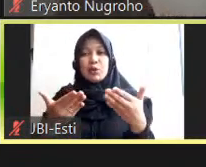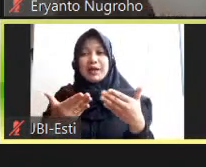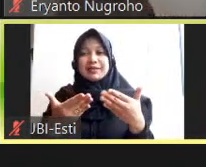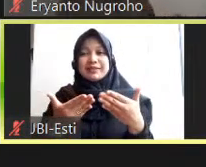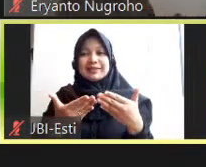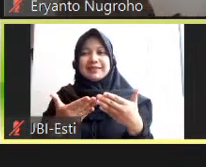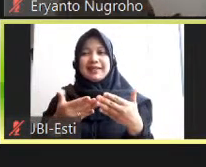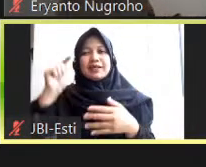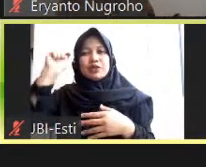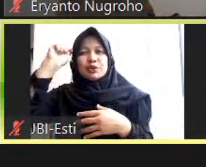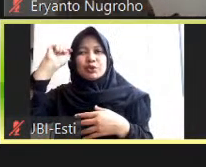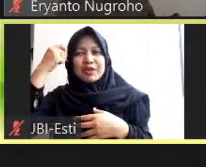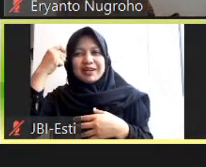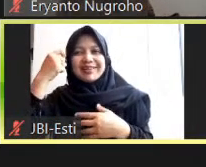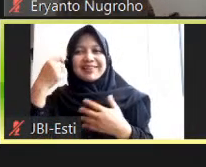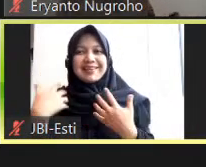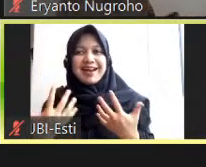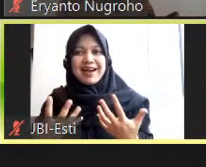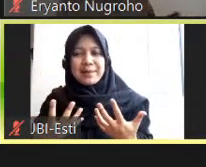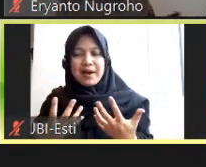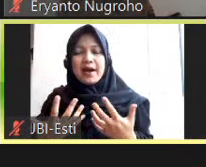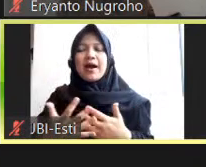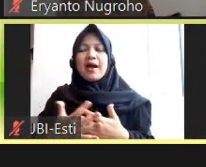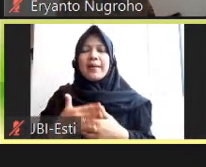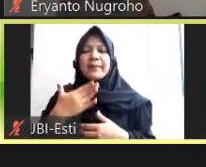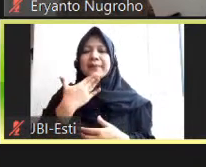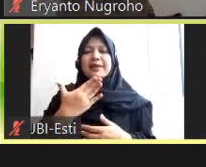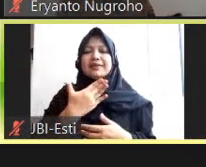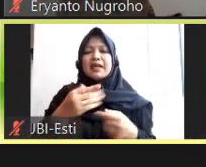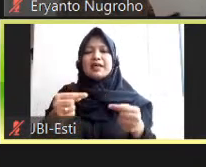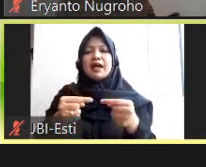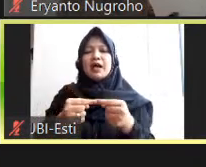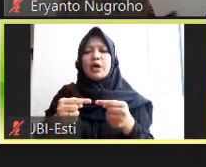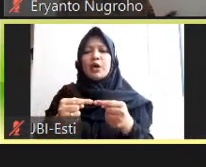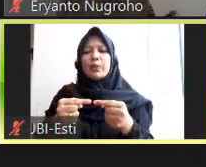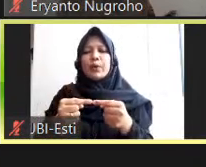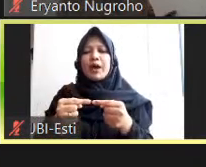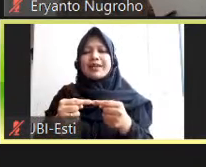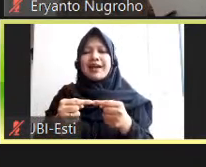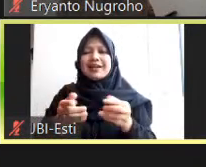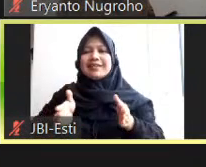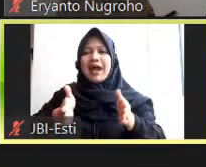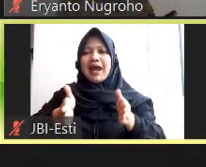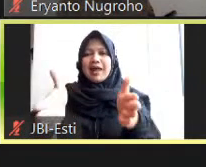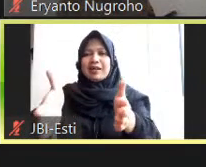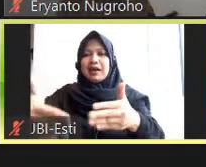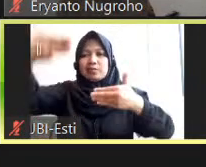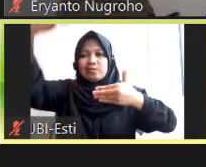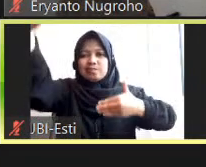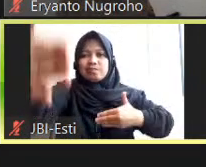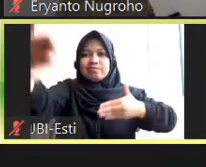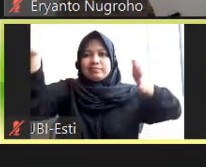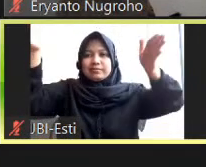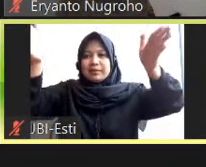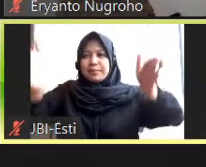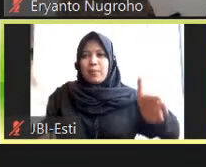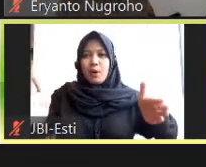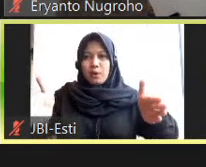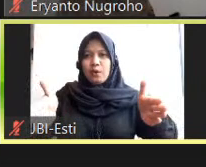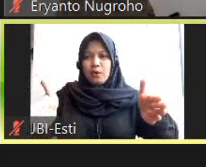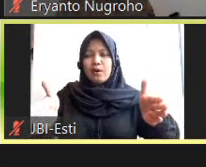situasi sulit yang dihadapi oleh para medis jalanan biasanya adalah terkait dengan blokade jalan, terus juga